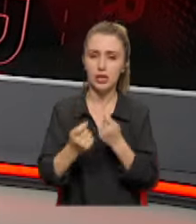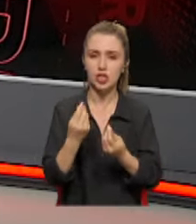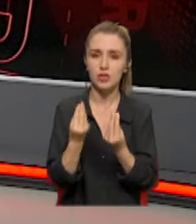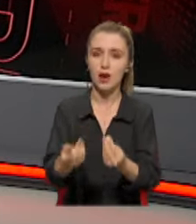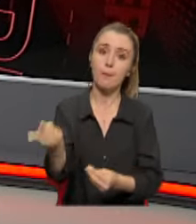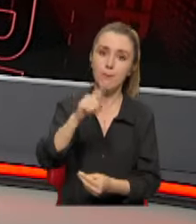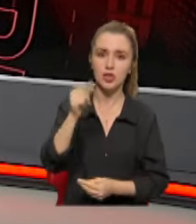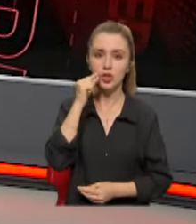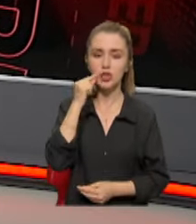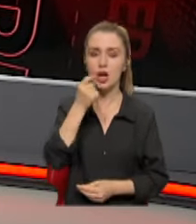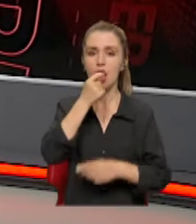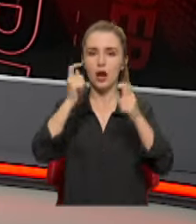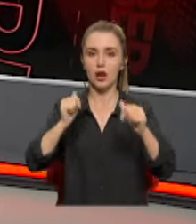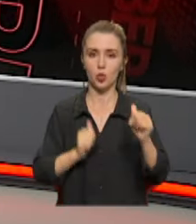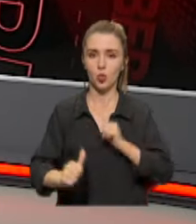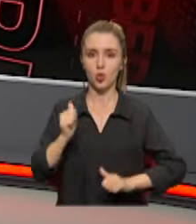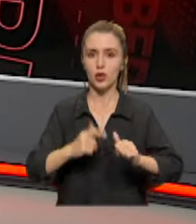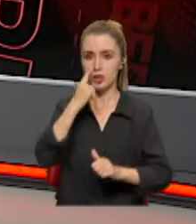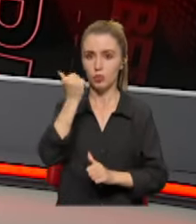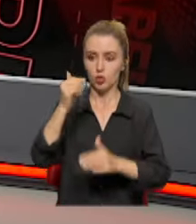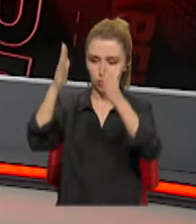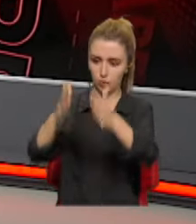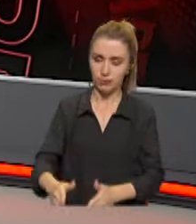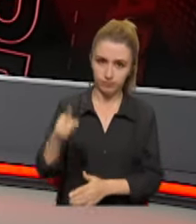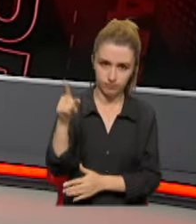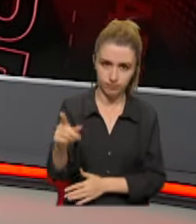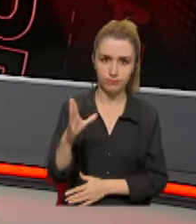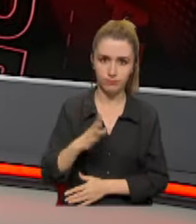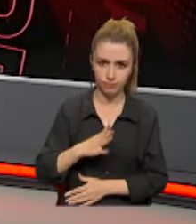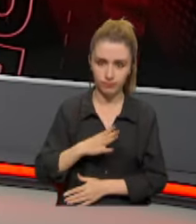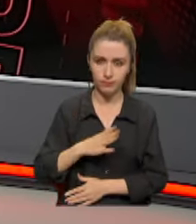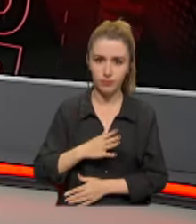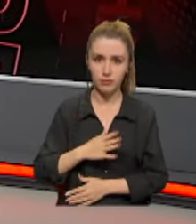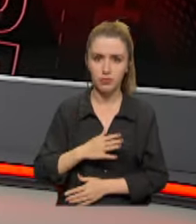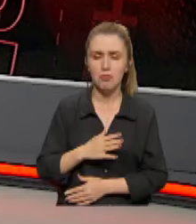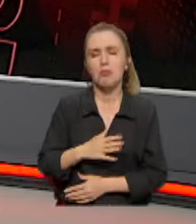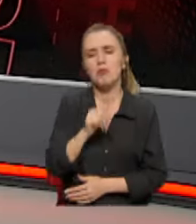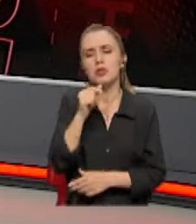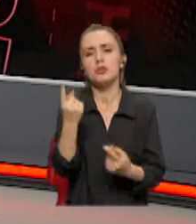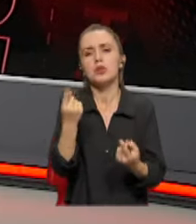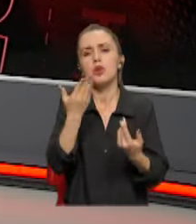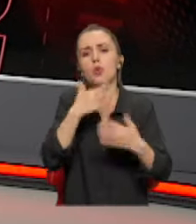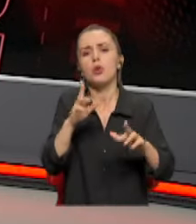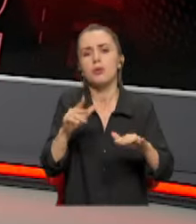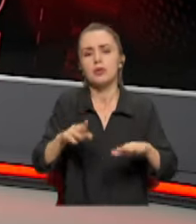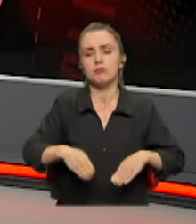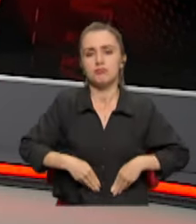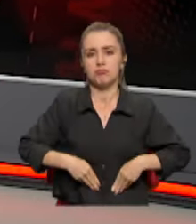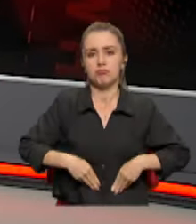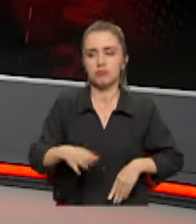bir diğer isim Ankara Üniversitesi Rektörü Necdet Ünü varsa sanki hiçbir şey yokmuş gibi sessiz